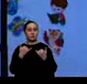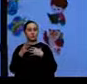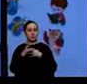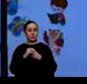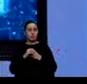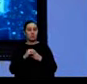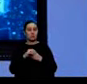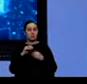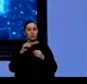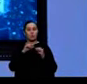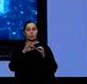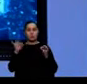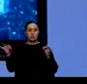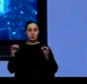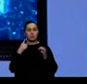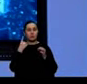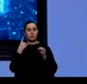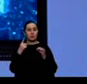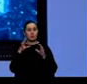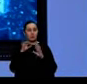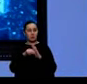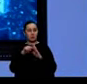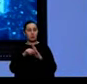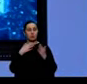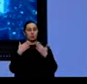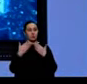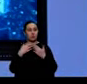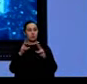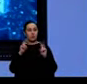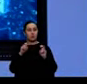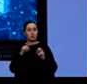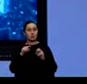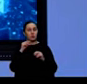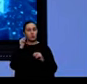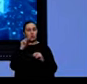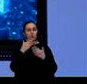Bugun sizlar bilan uzunlik o'lchov birliklari orasidagi munosabat